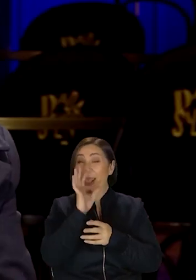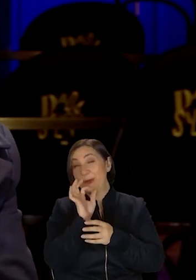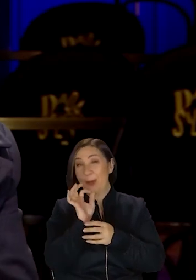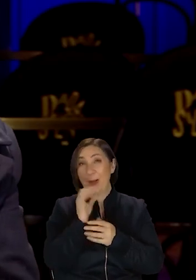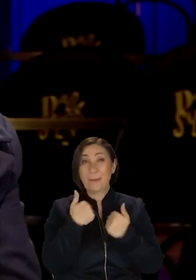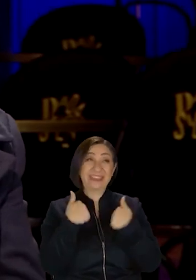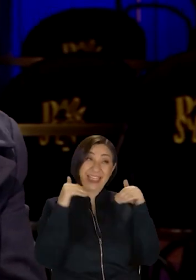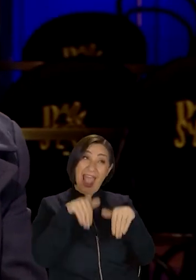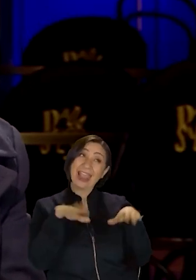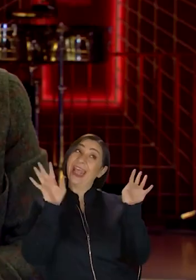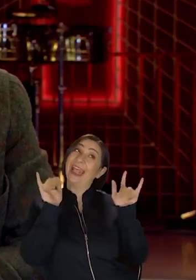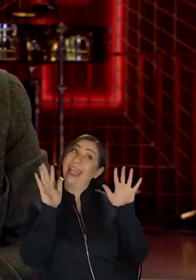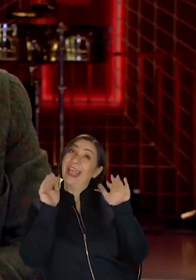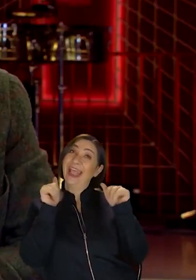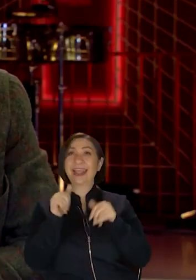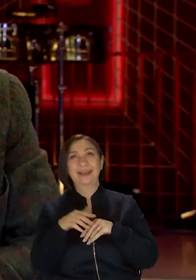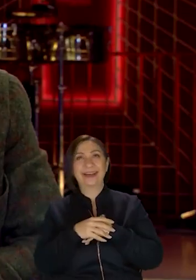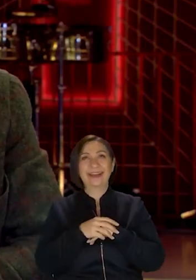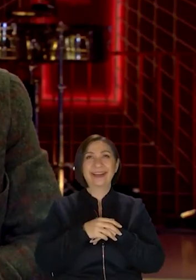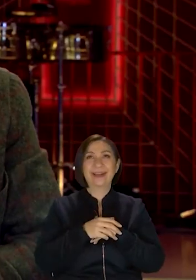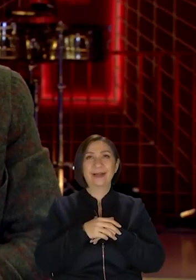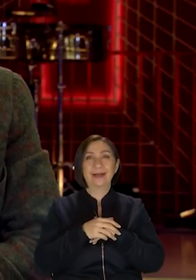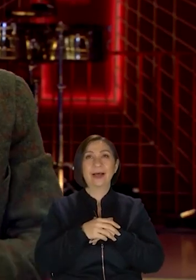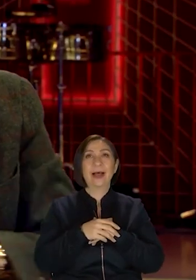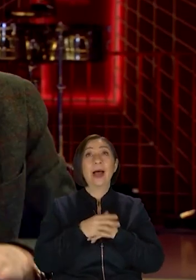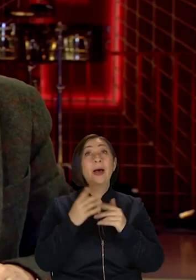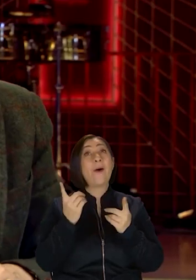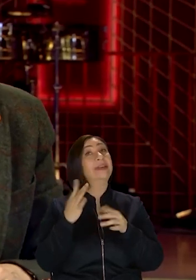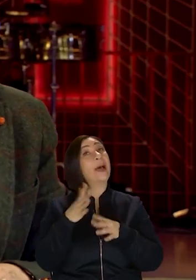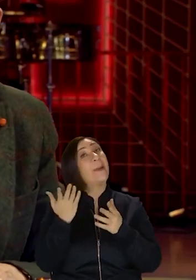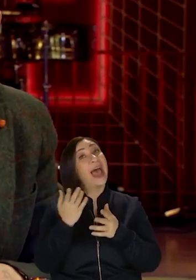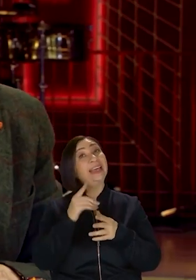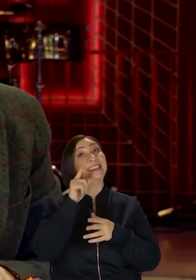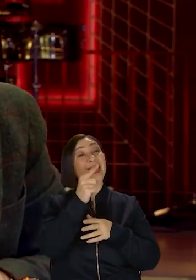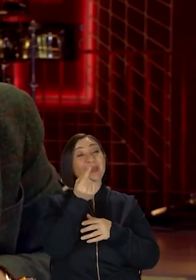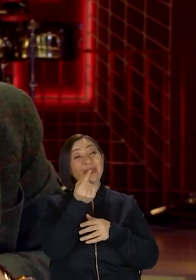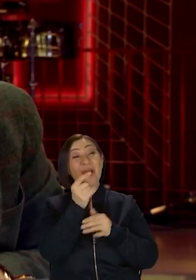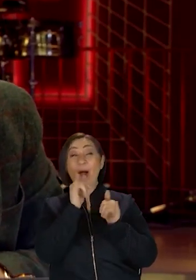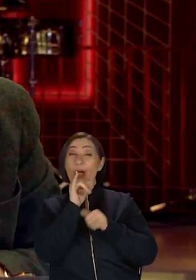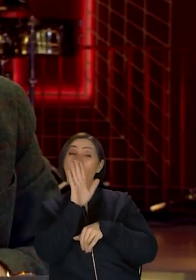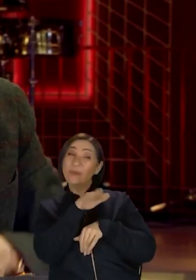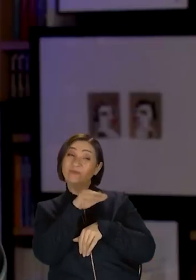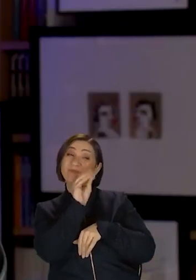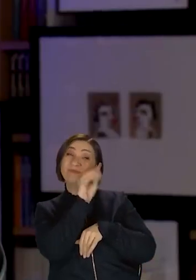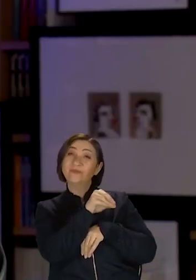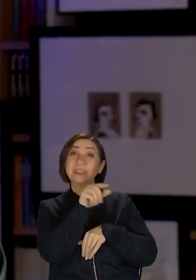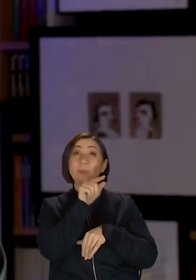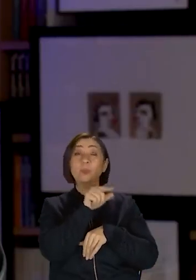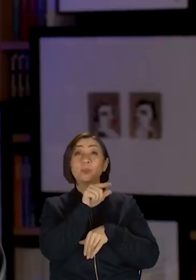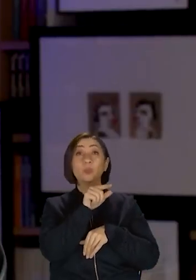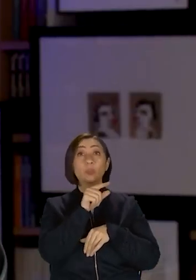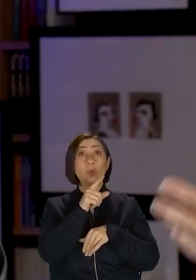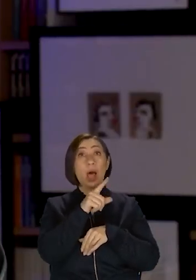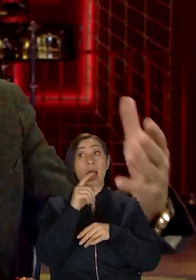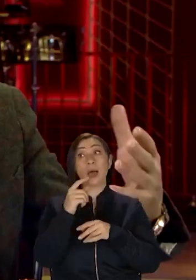Evet. Bilge geldi. O zaman şey, şu küçük rolü oyna bakalım. Ya. Çünkü bu rolü